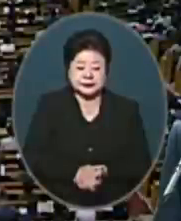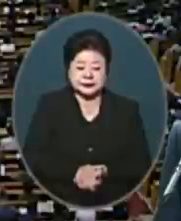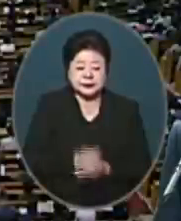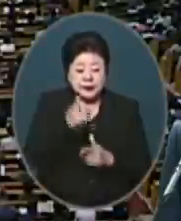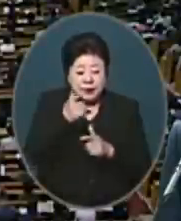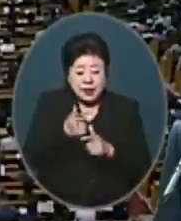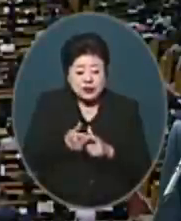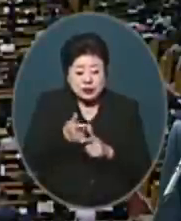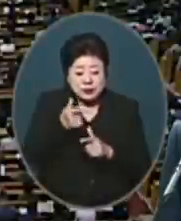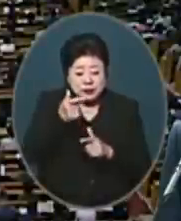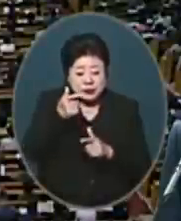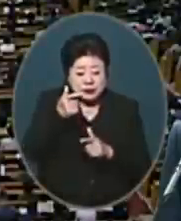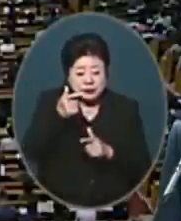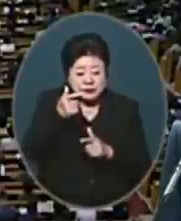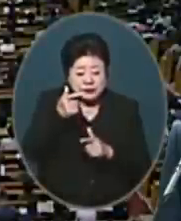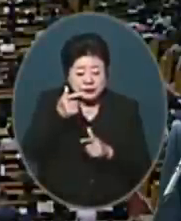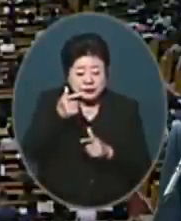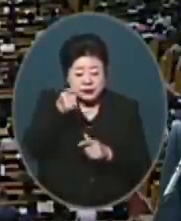예수님은